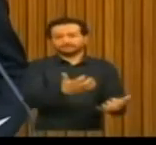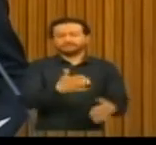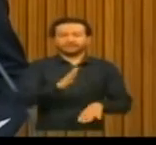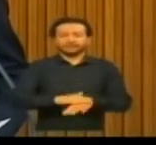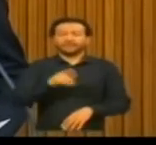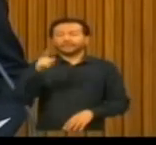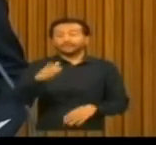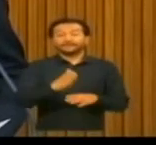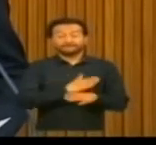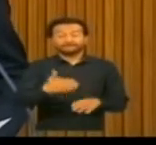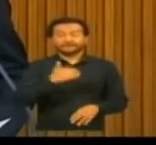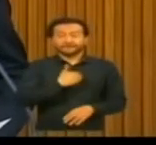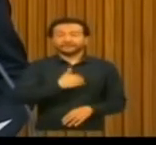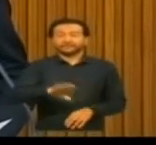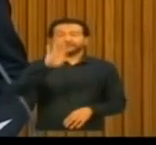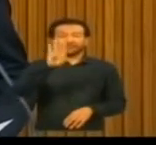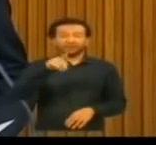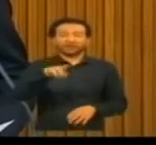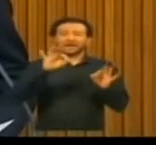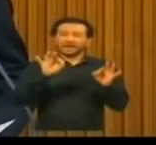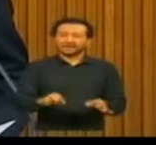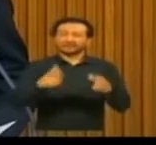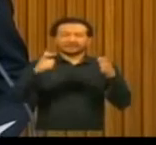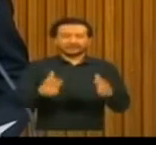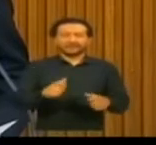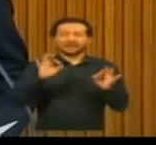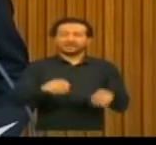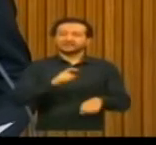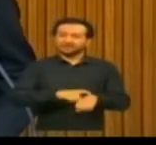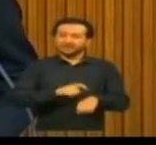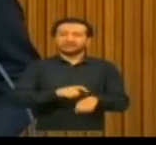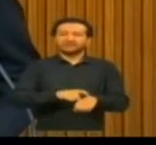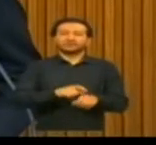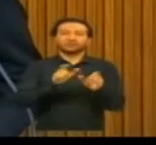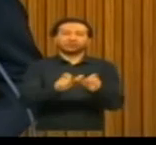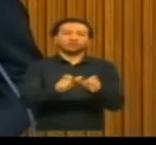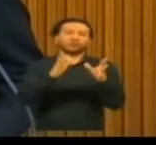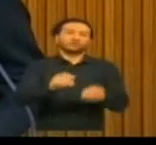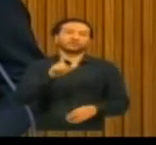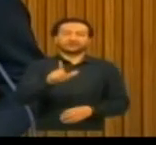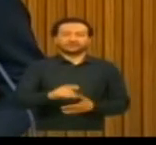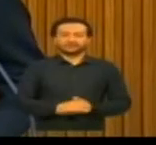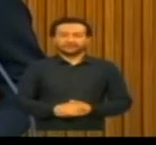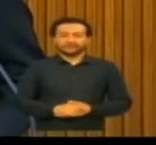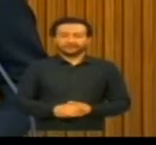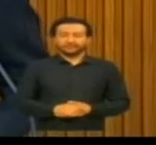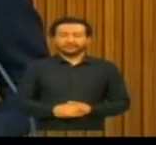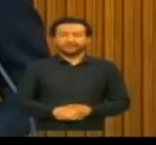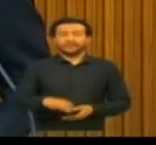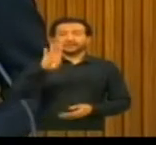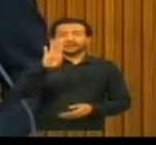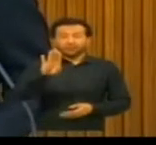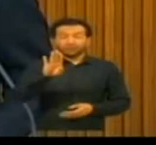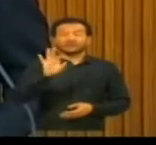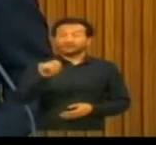O nedenle biz demokrasiyi her ortamda savunmak ve darbelere karşı çıkmak zorundayız. Demokrasi